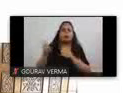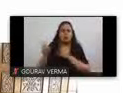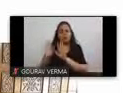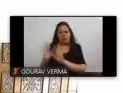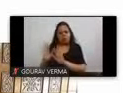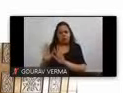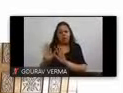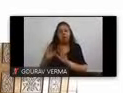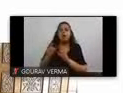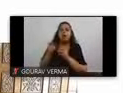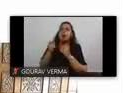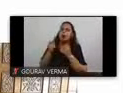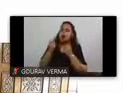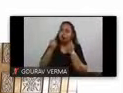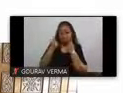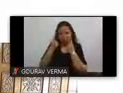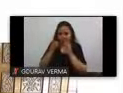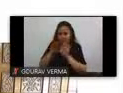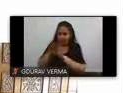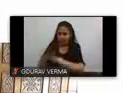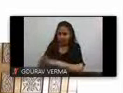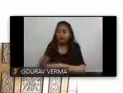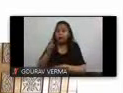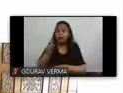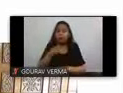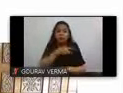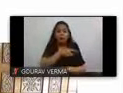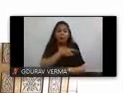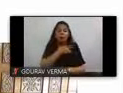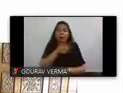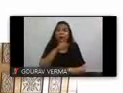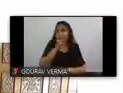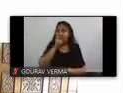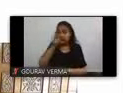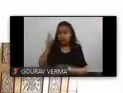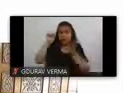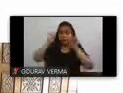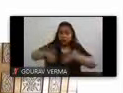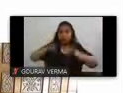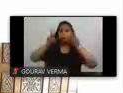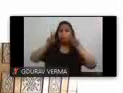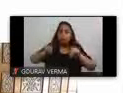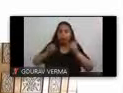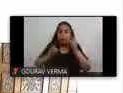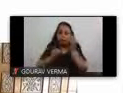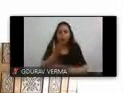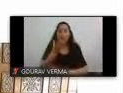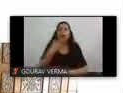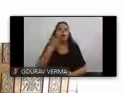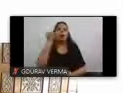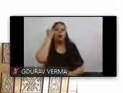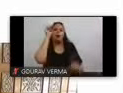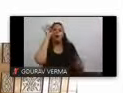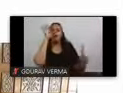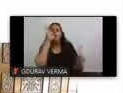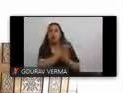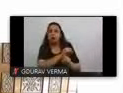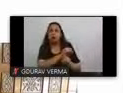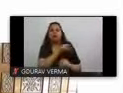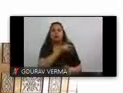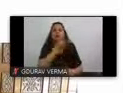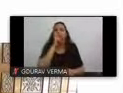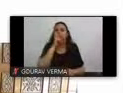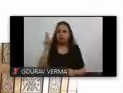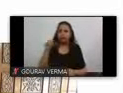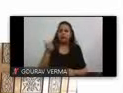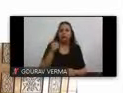देख सकते हैं. इट इज इम्पॉर्टेंट दैट द चाइल्ड इज एबल टू सी, दैट विल गिव यू एन इनिशियल आइडिया. उसके बाद देन वी कैन स्टार्ट लुकिंग एट व्हाट